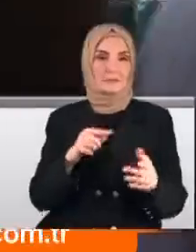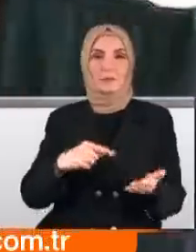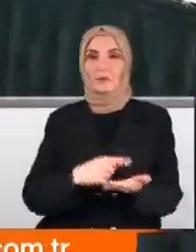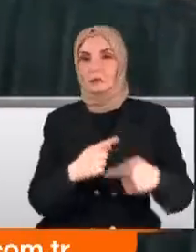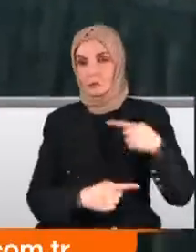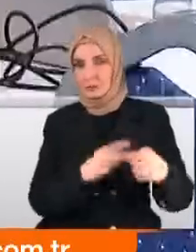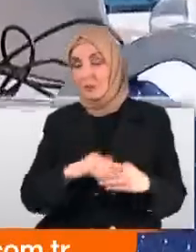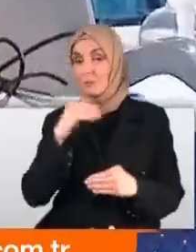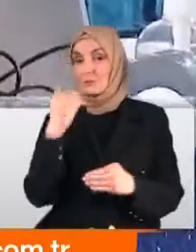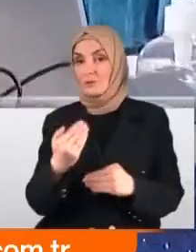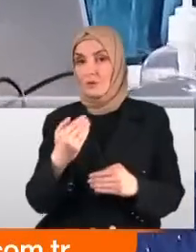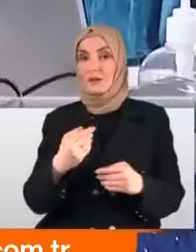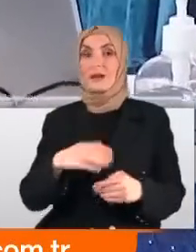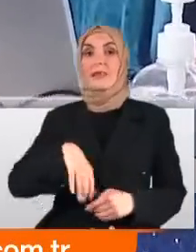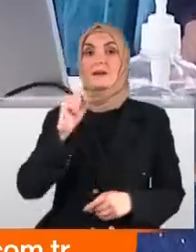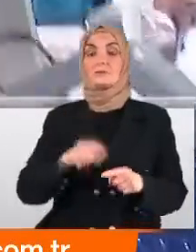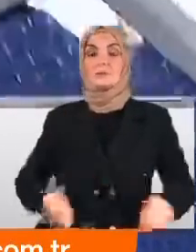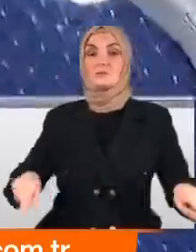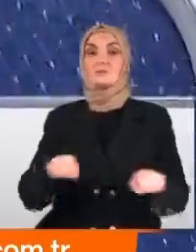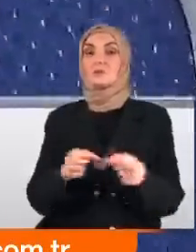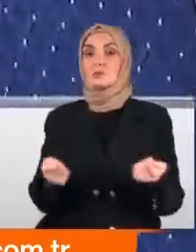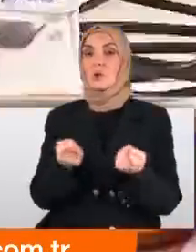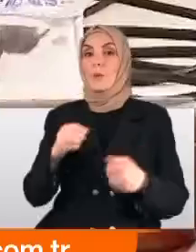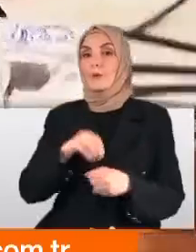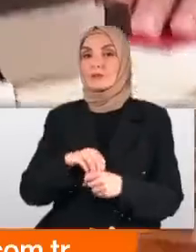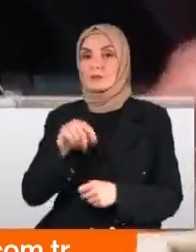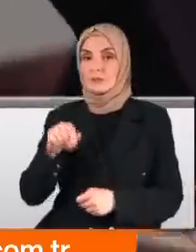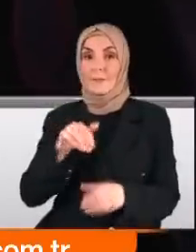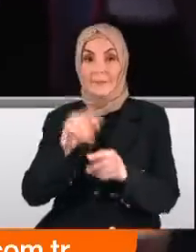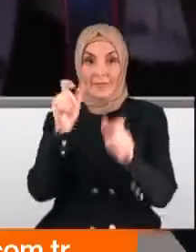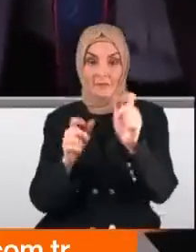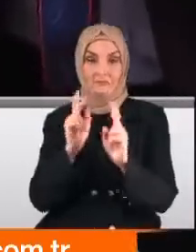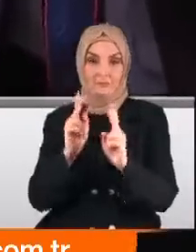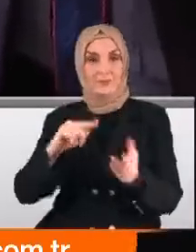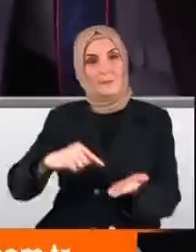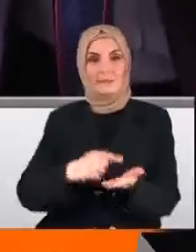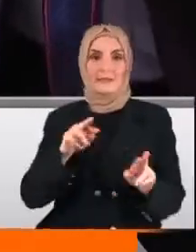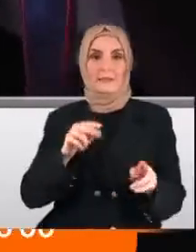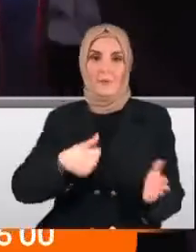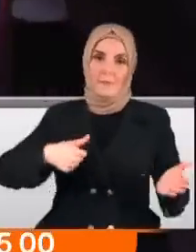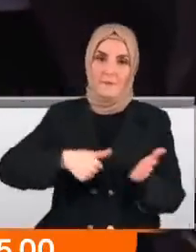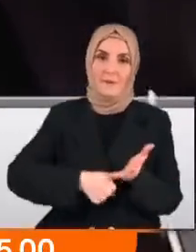kurul çalışmalarında milletvekillerinin imzası anlamına gelen parmak izi işlemine geliyor.